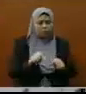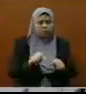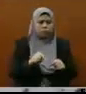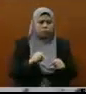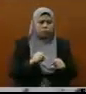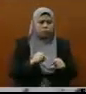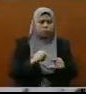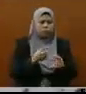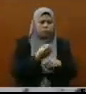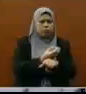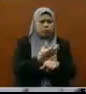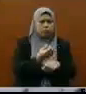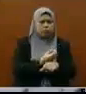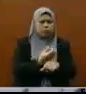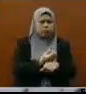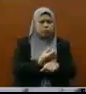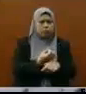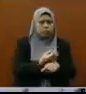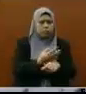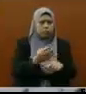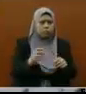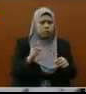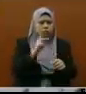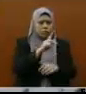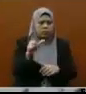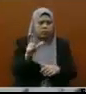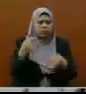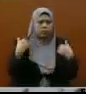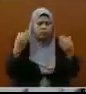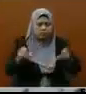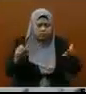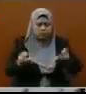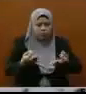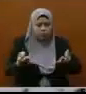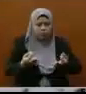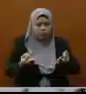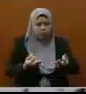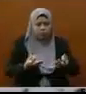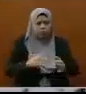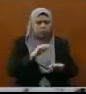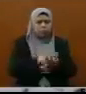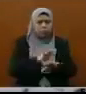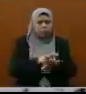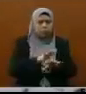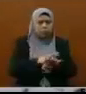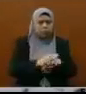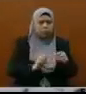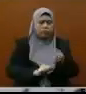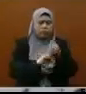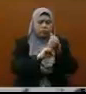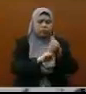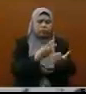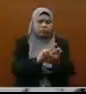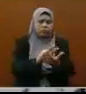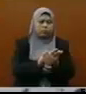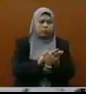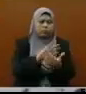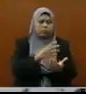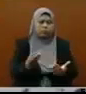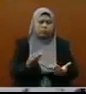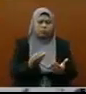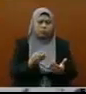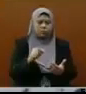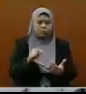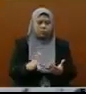emas Kuala Lumpur yang mempunyai fasiliti yang lebih lagi daripada segi sokongan kewangan dan sebagainya,